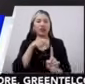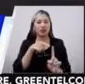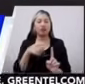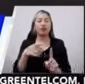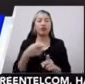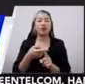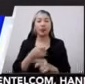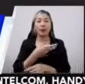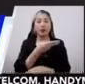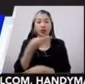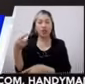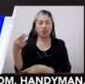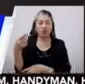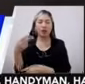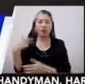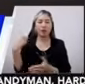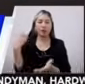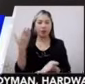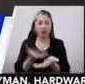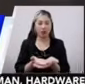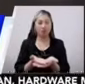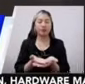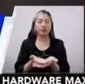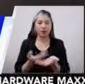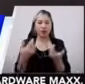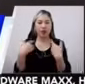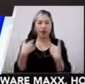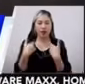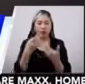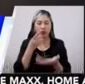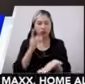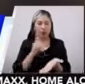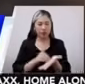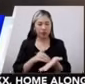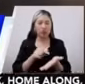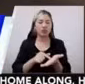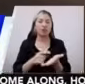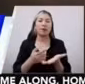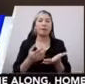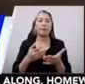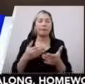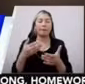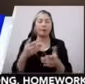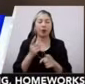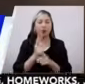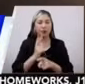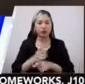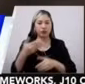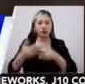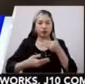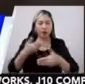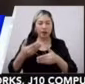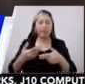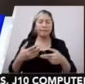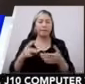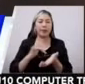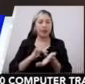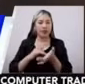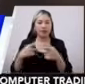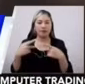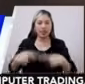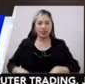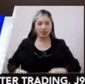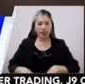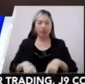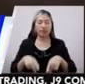eroplano, sumailalim si Guo sa proper documentation at booking procedure, pati medical at physical examination. Inihain din sa kanya ang